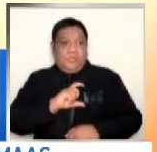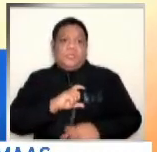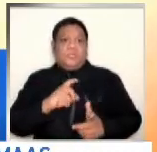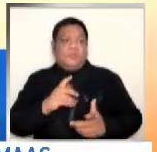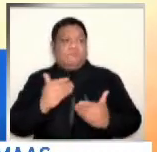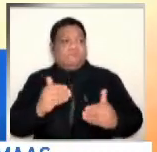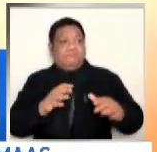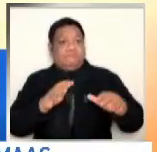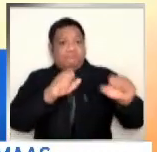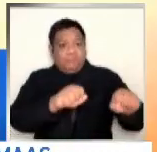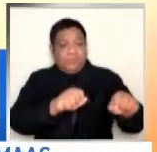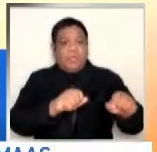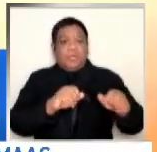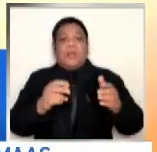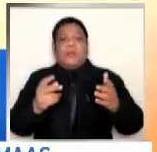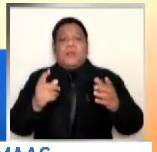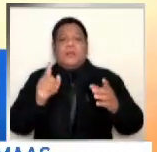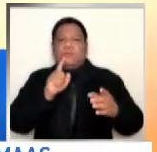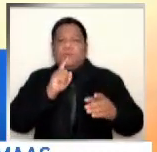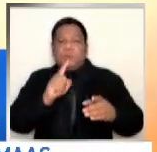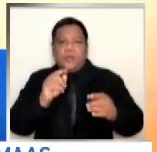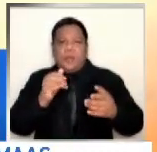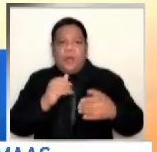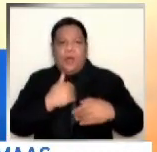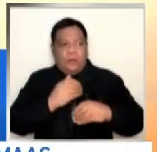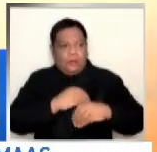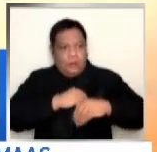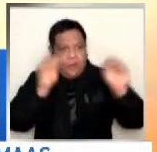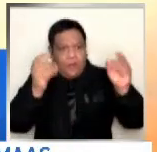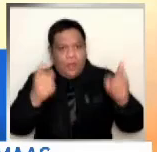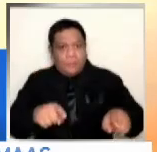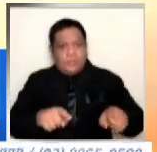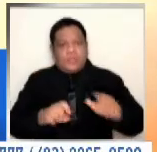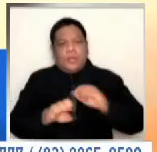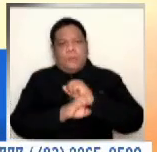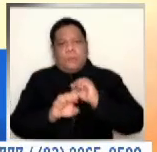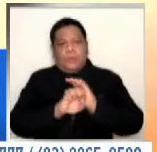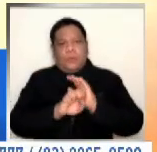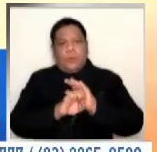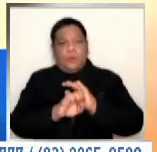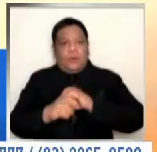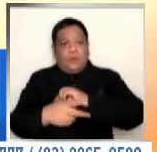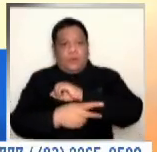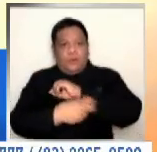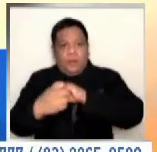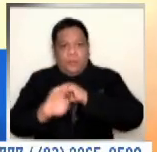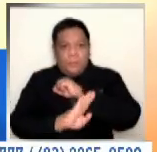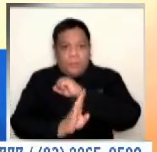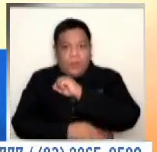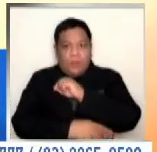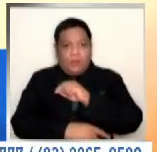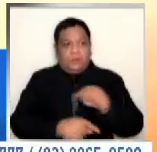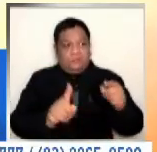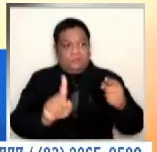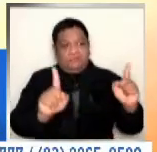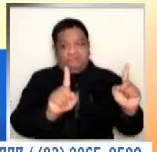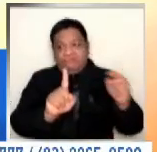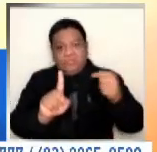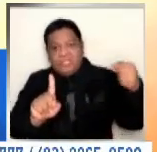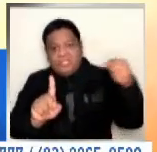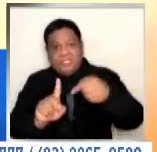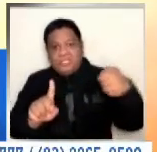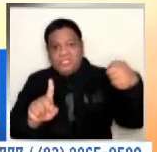mo ang isang krimen, kunwari bag snatching, or pinapatay yung tao at mukhang tatakbo ang